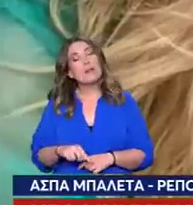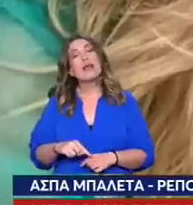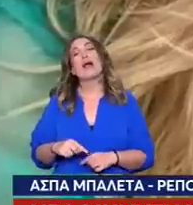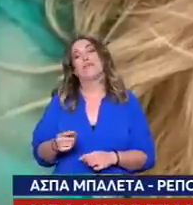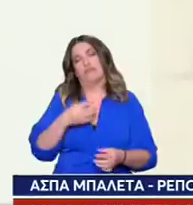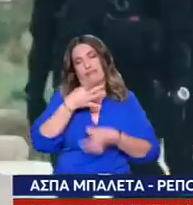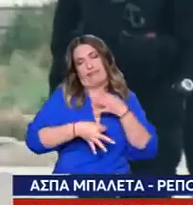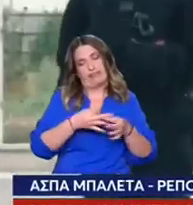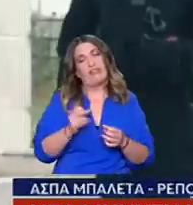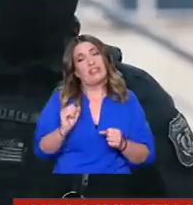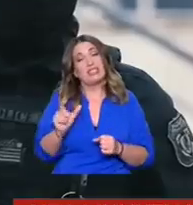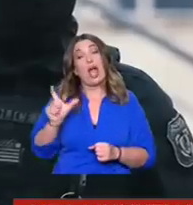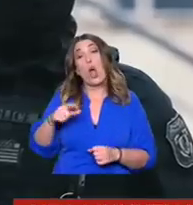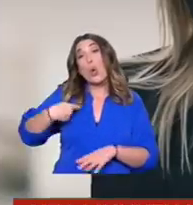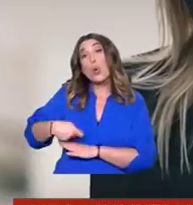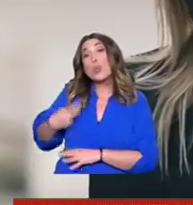Αγγελική Καρατζά.